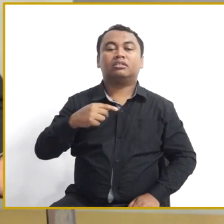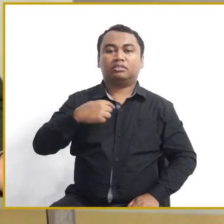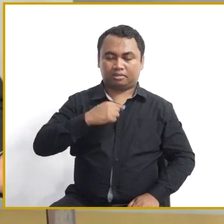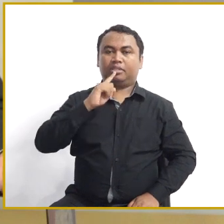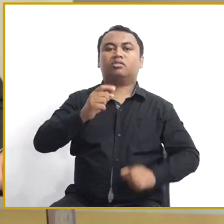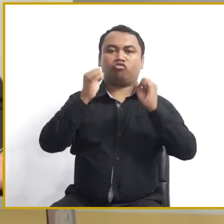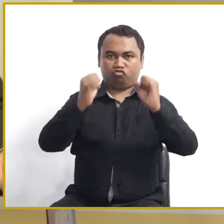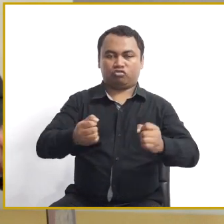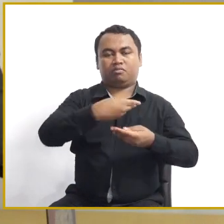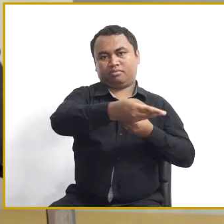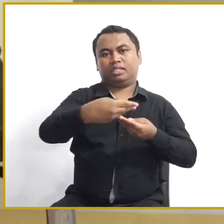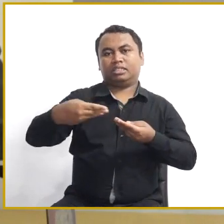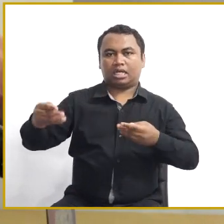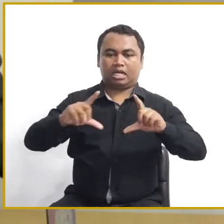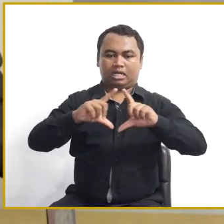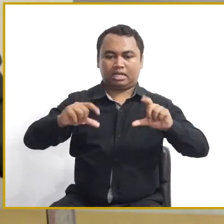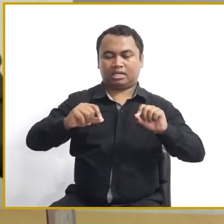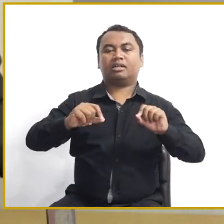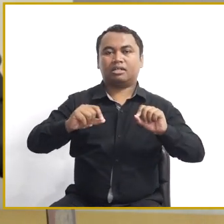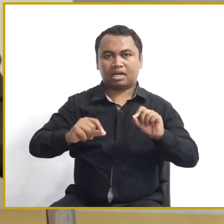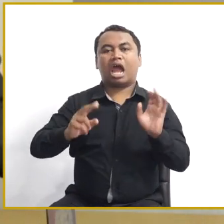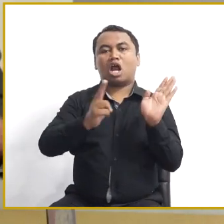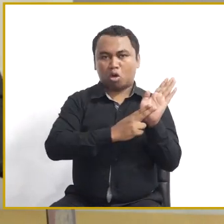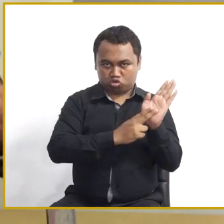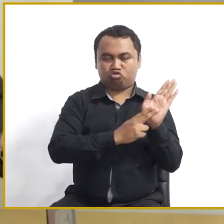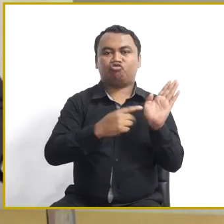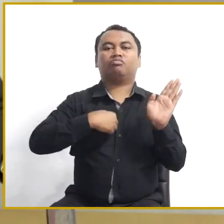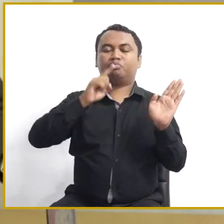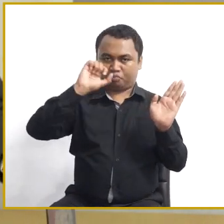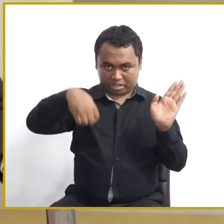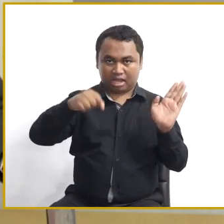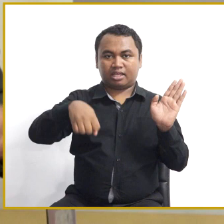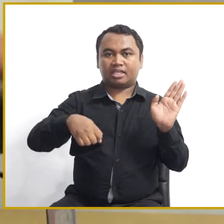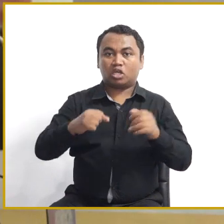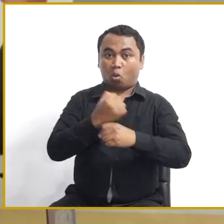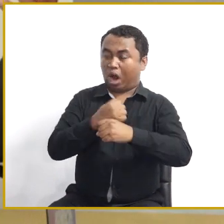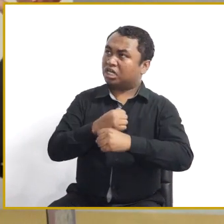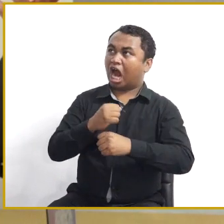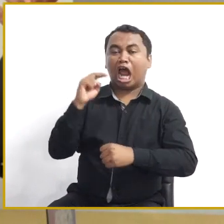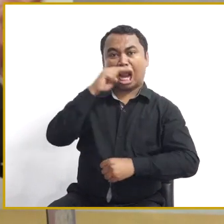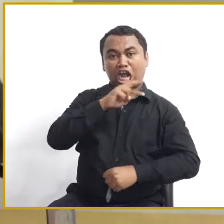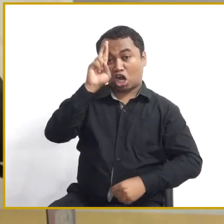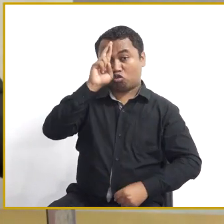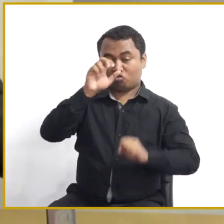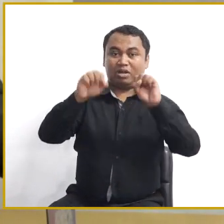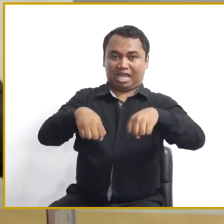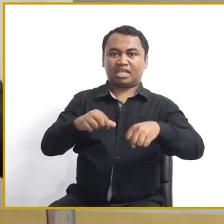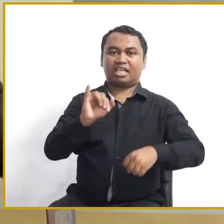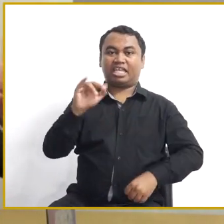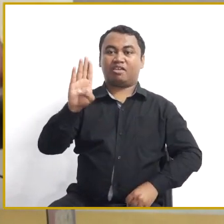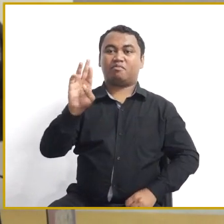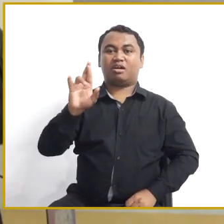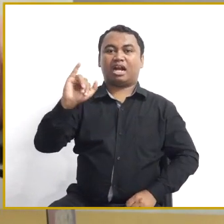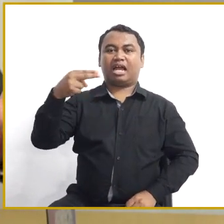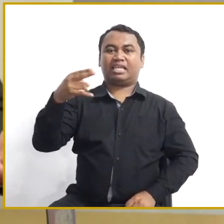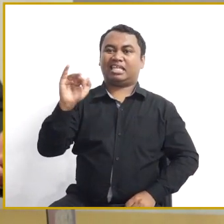di sam softong zo tira vo tsura kut ni naran o tira sa ina pat malakas fara vo Ibrahim ti si